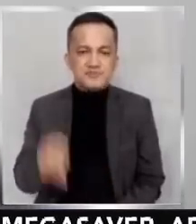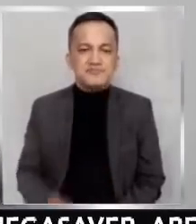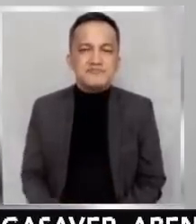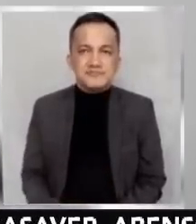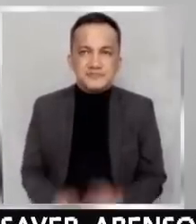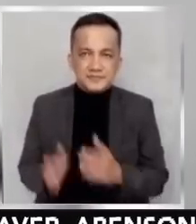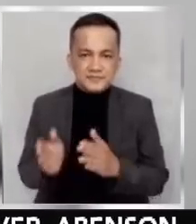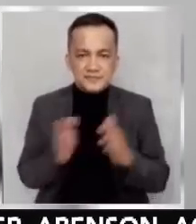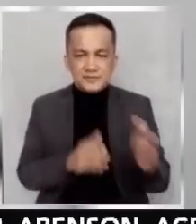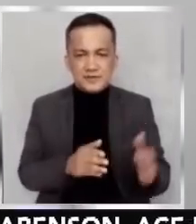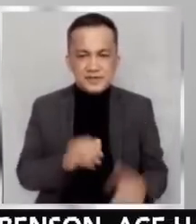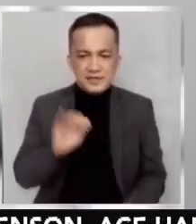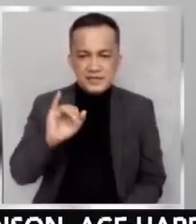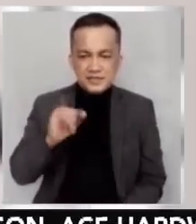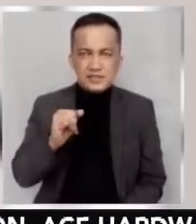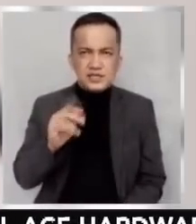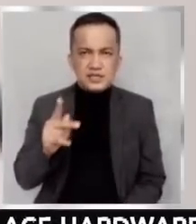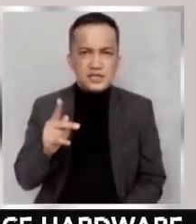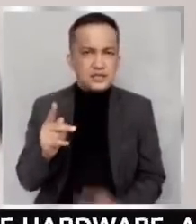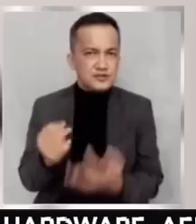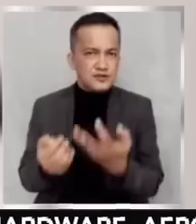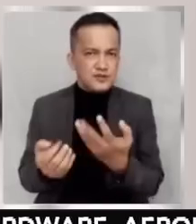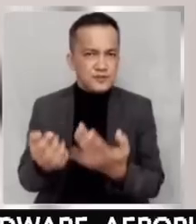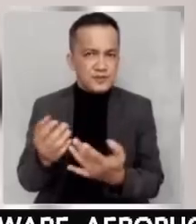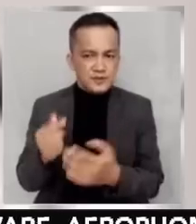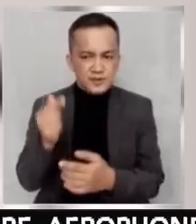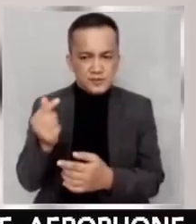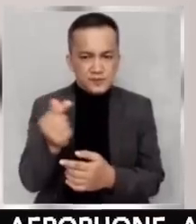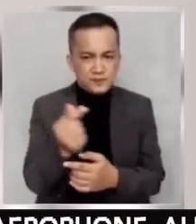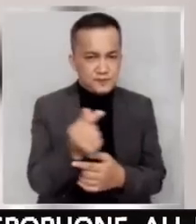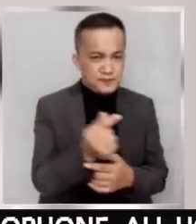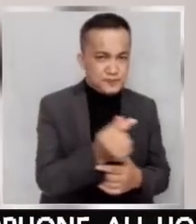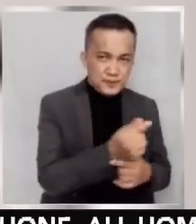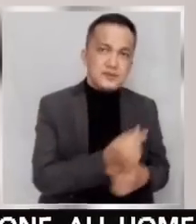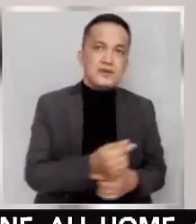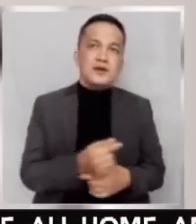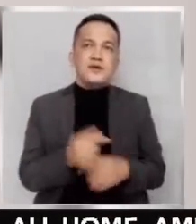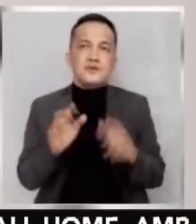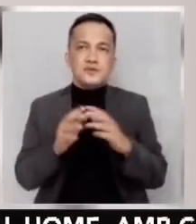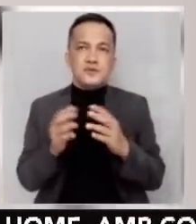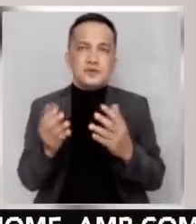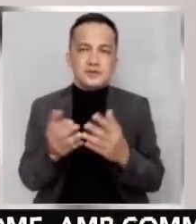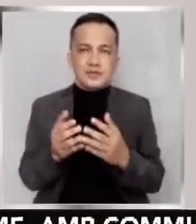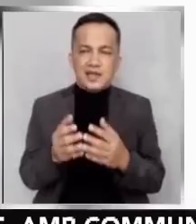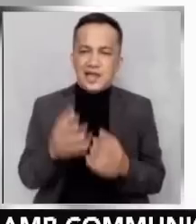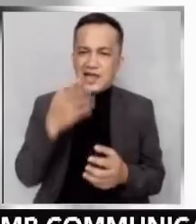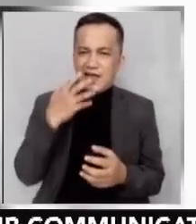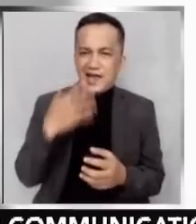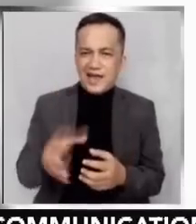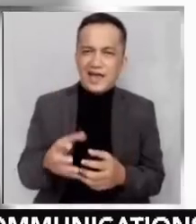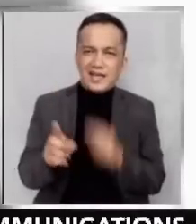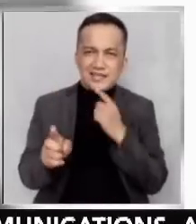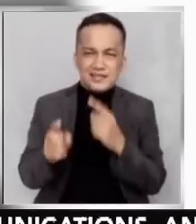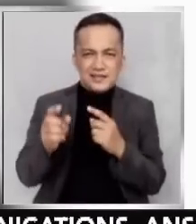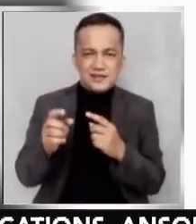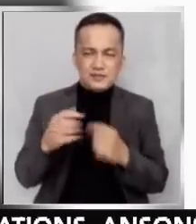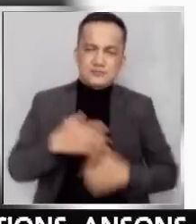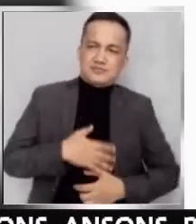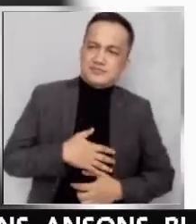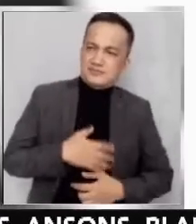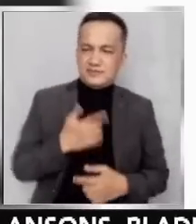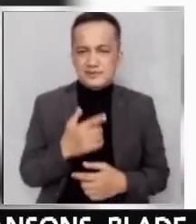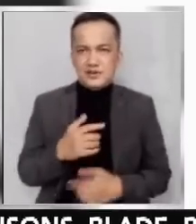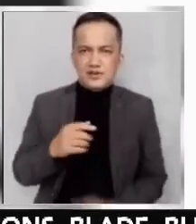JK is on fire! Pinusuan ng armies all over the globe ang sizzling hot na latest concept photos ng BTS superstar